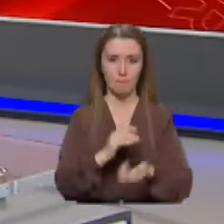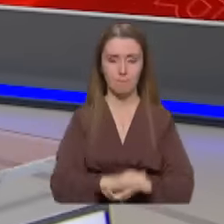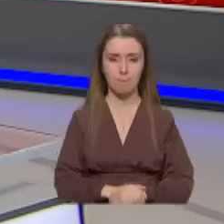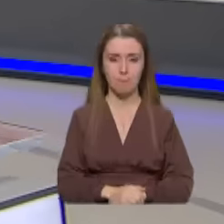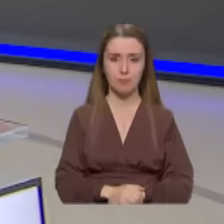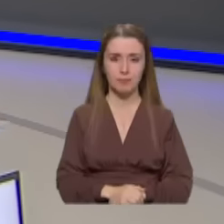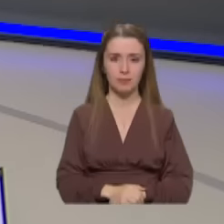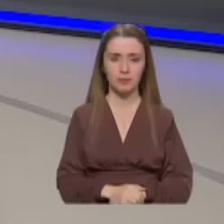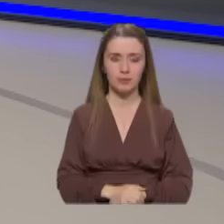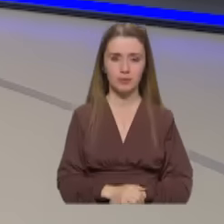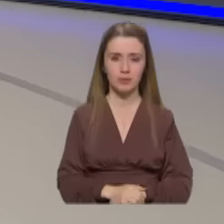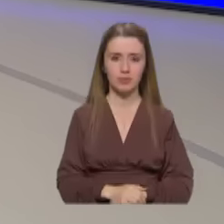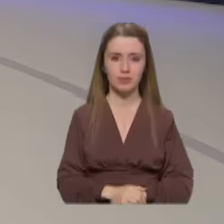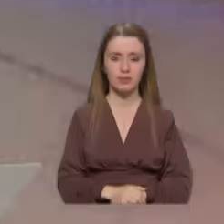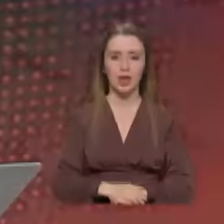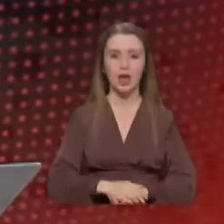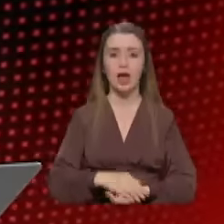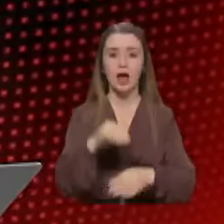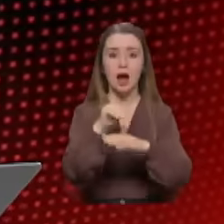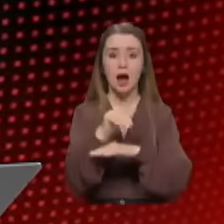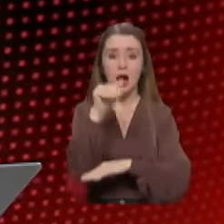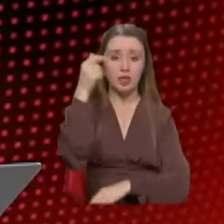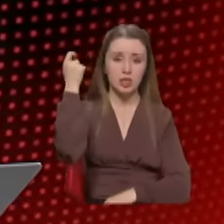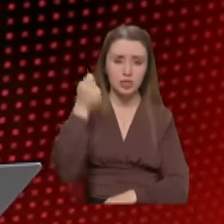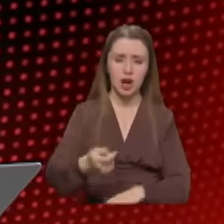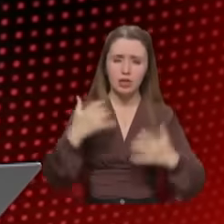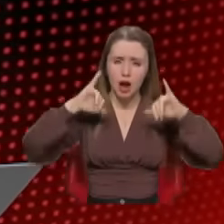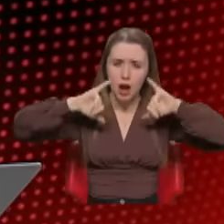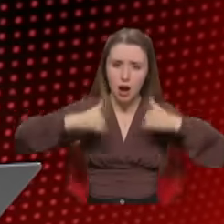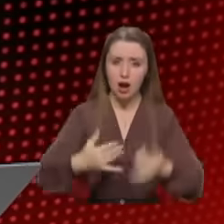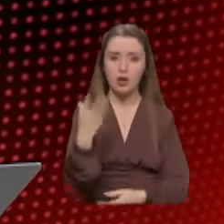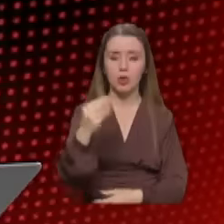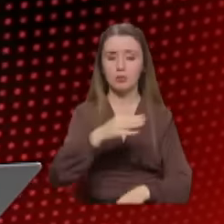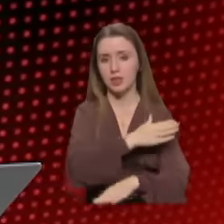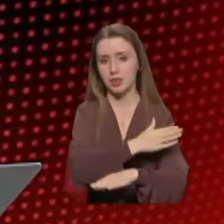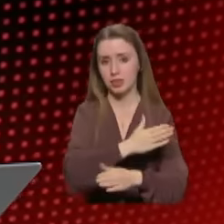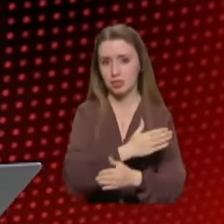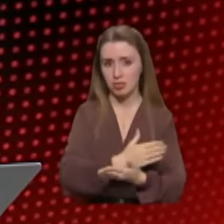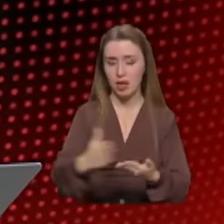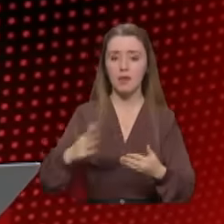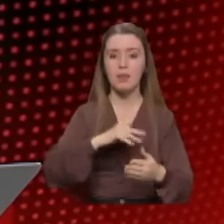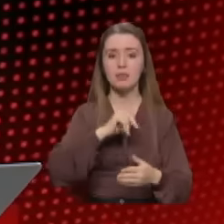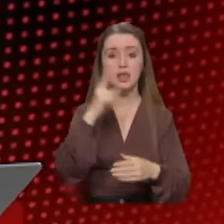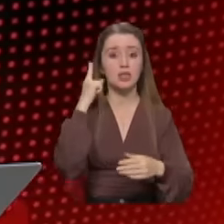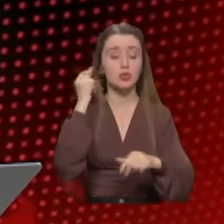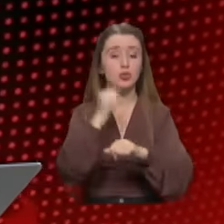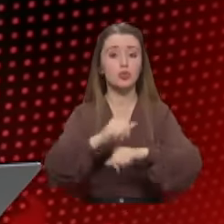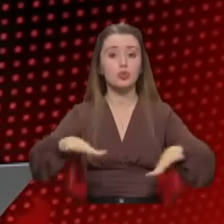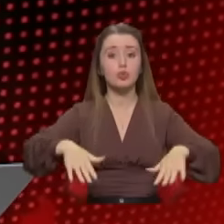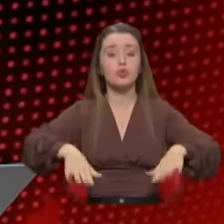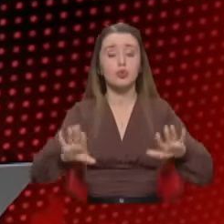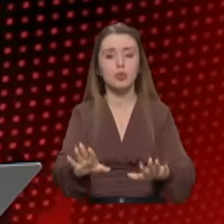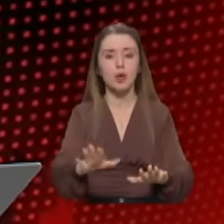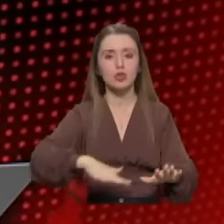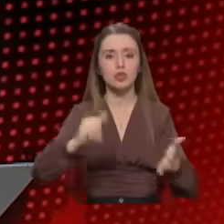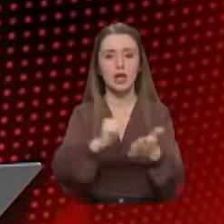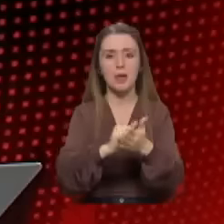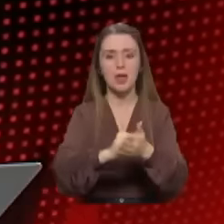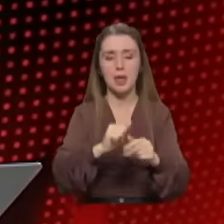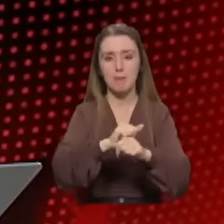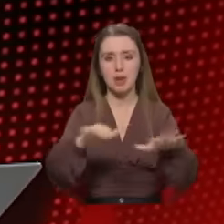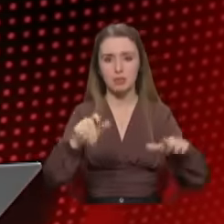Efendim, geçim şartları her geçen gün biraz daha ağırlaşan emekliler seslerini bir türlü duyuramayınca çareyi sosyal medya